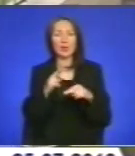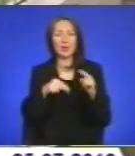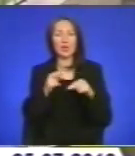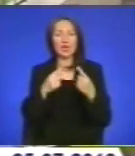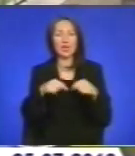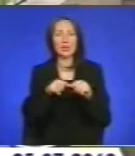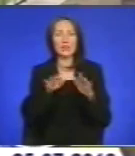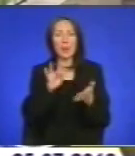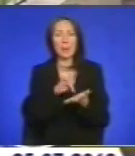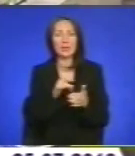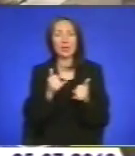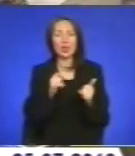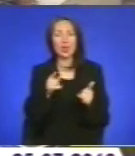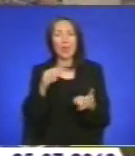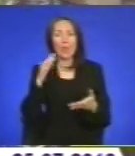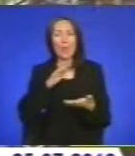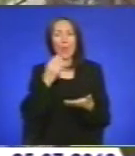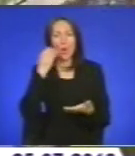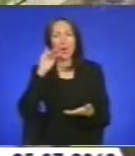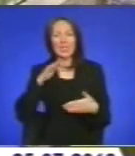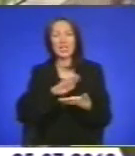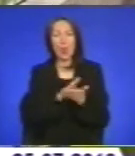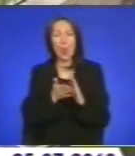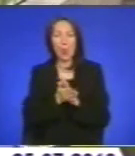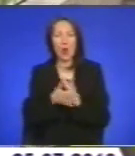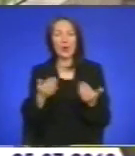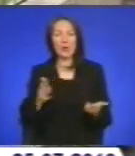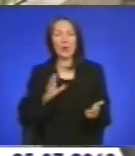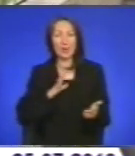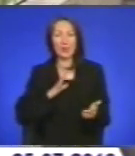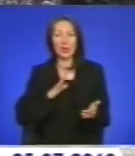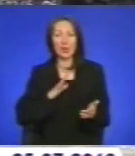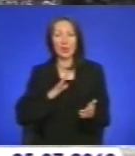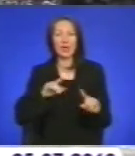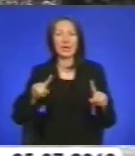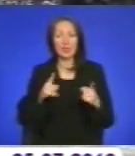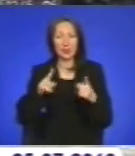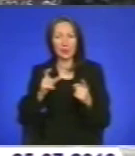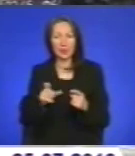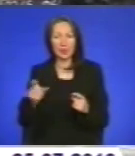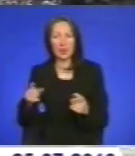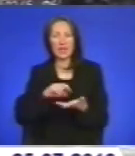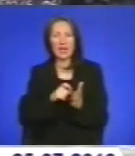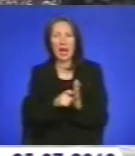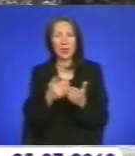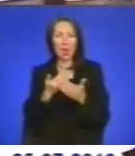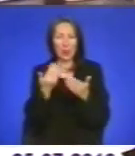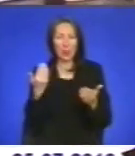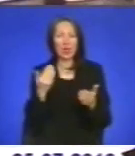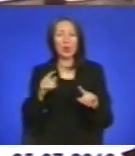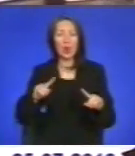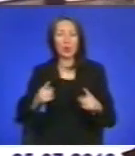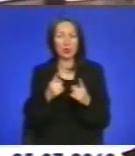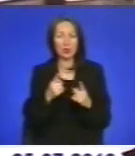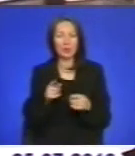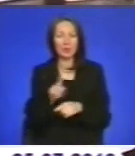щоб покращити умови перебування тимчасово затриманих громадян в камерах попереднього заключення.